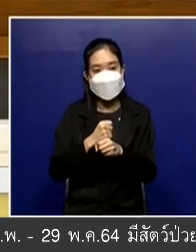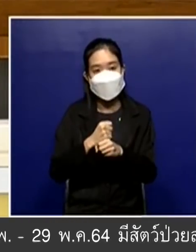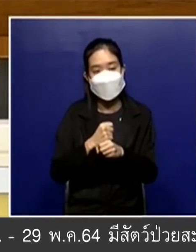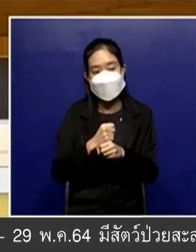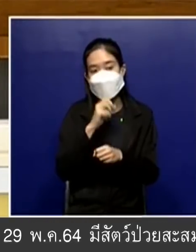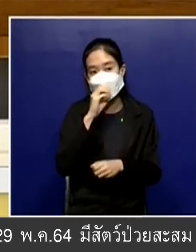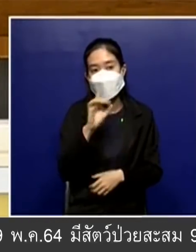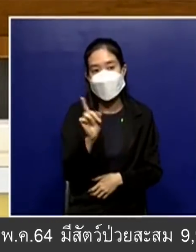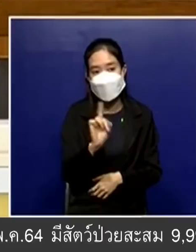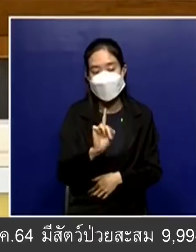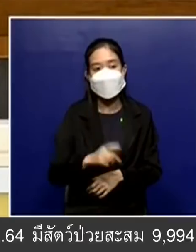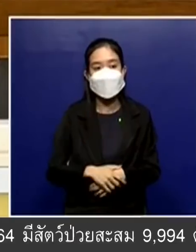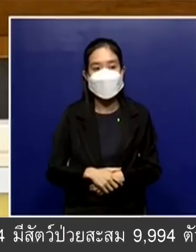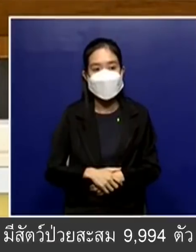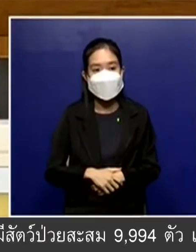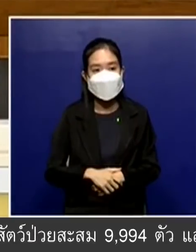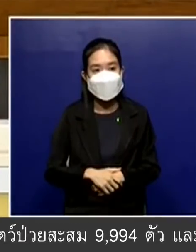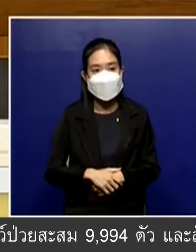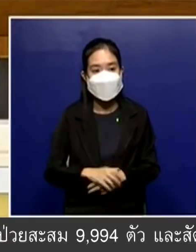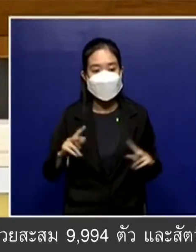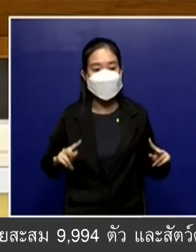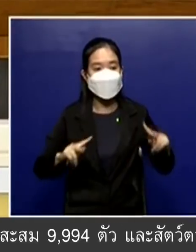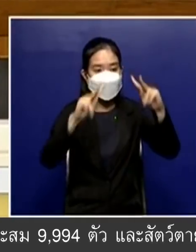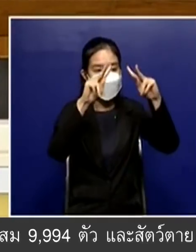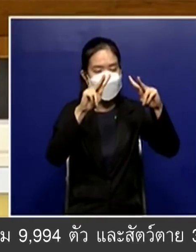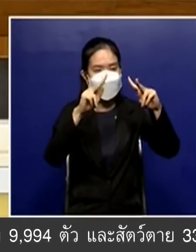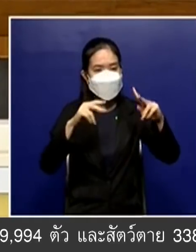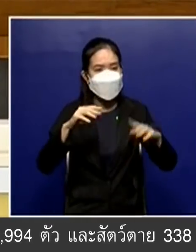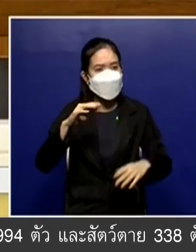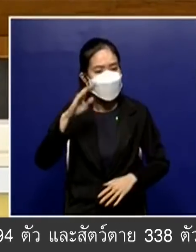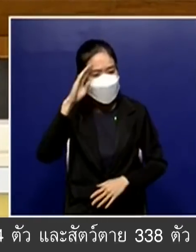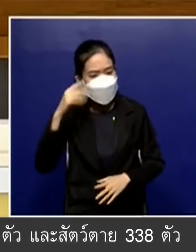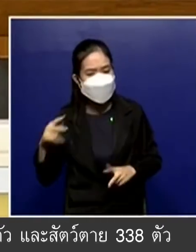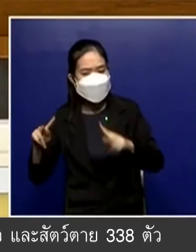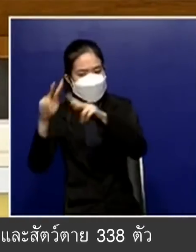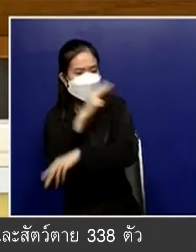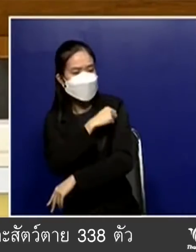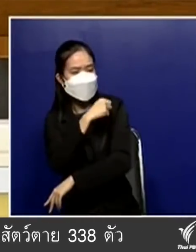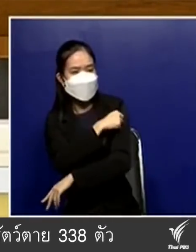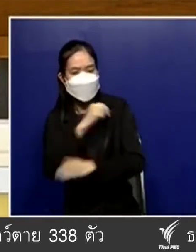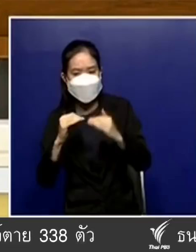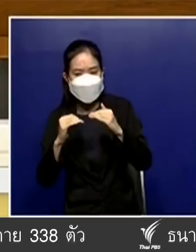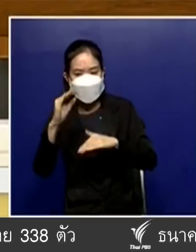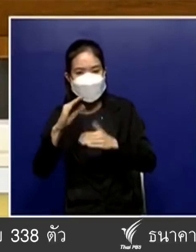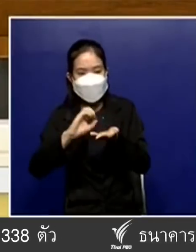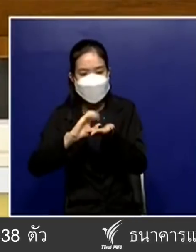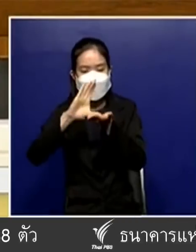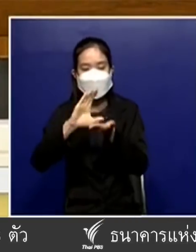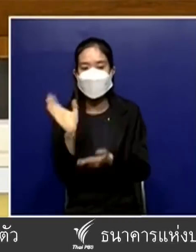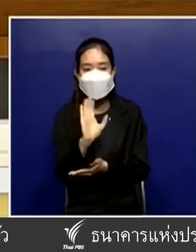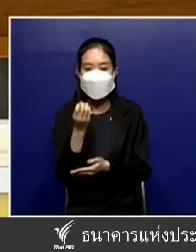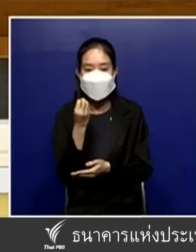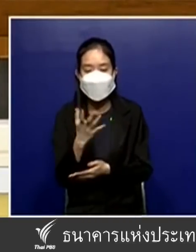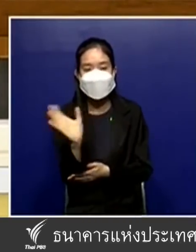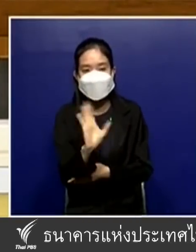มากกว่ากระทรวงสาธารณสุขอันนี้ไม่ใช่ข้อเท็จจริงนะครับเพ ราะว่างบประมาณกลาโหมคือกลาโหมงบประมาณของกระทรว